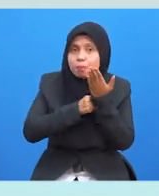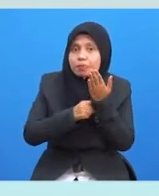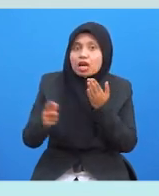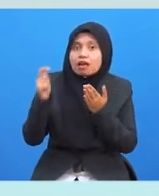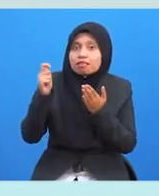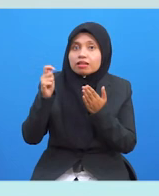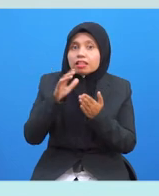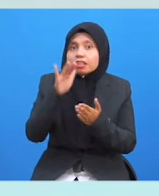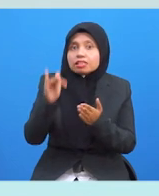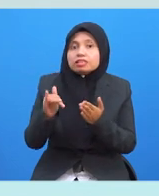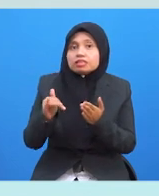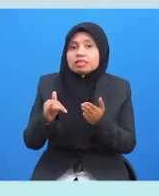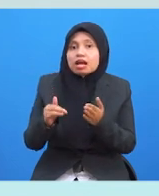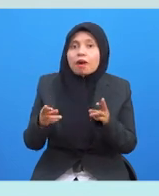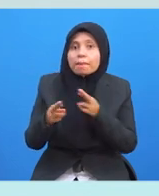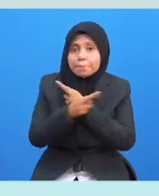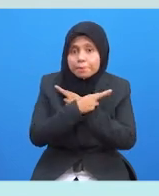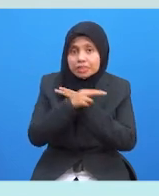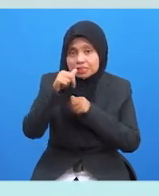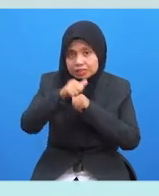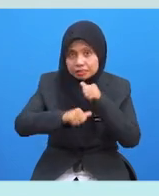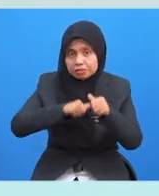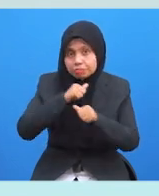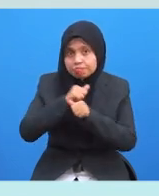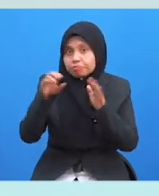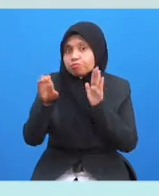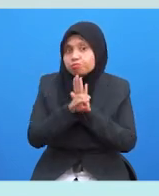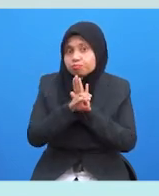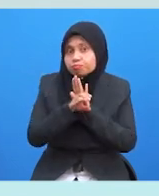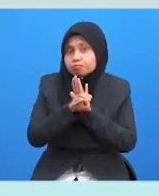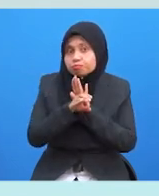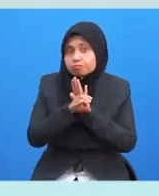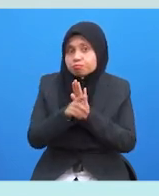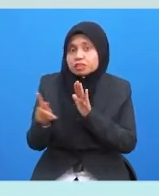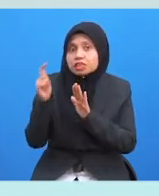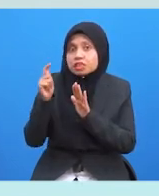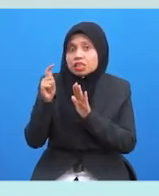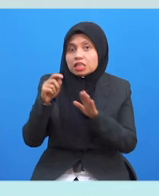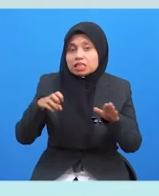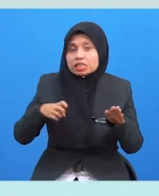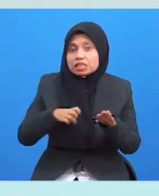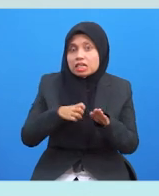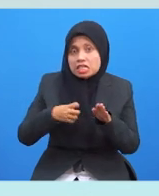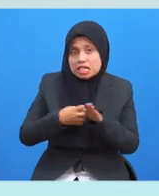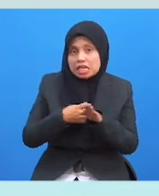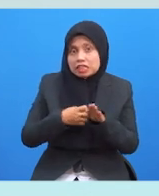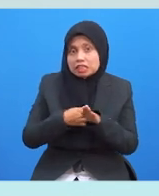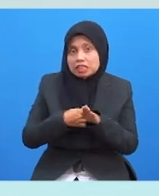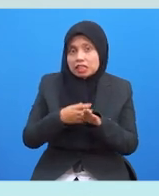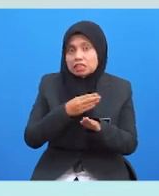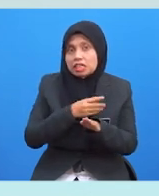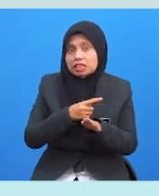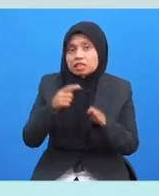sumber tenaga yang mesra alam. Contohnya, tenaga elektrik dan